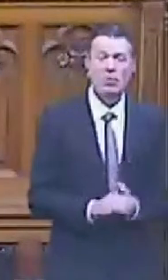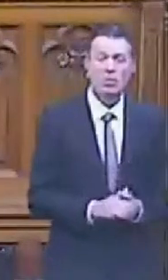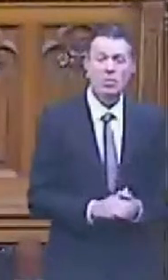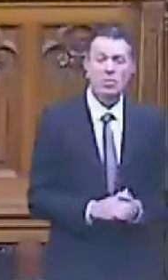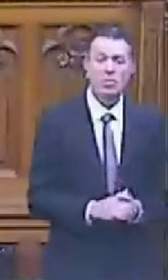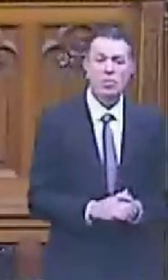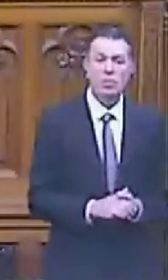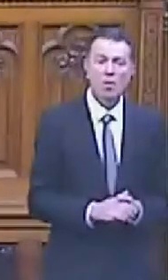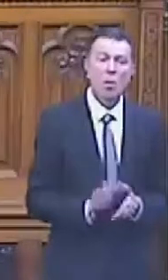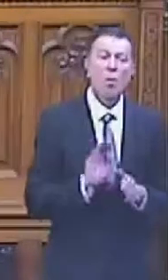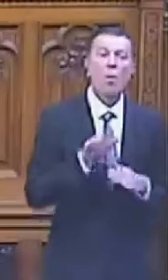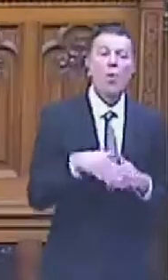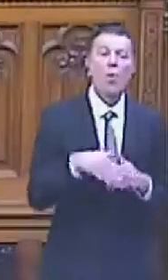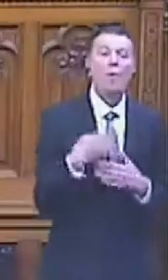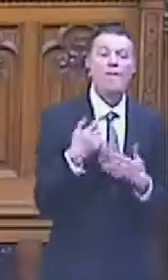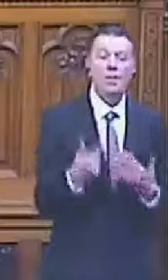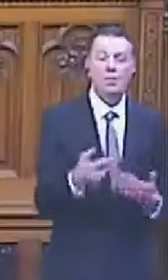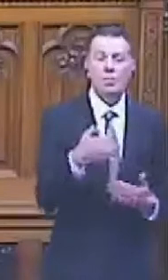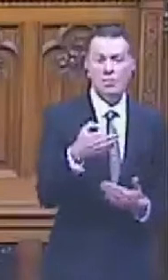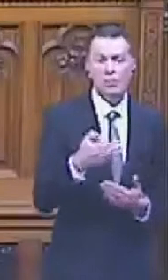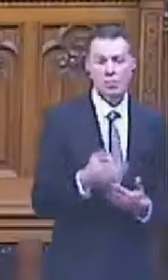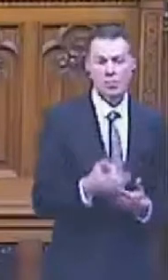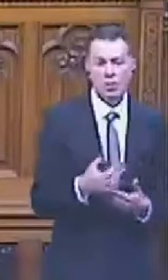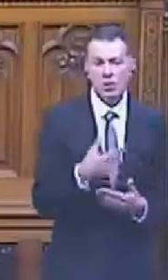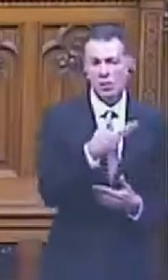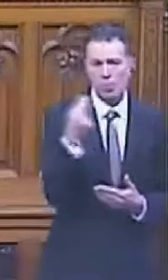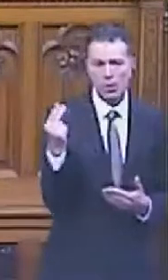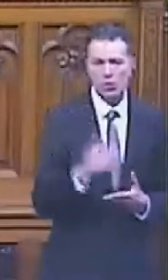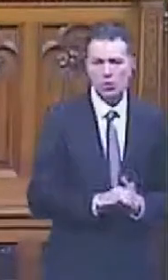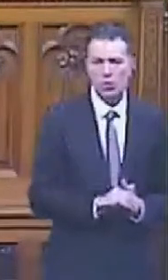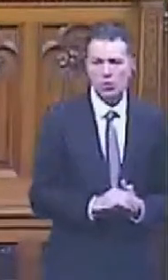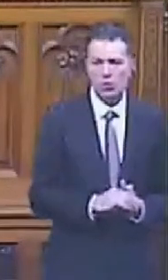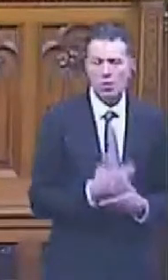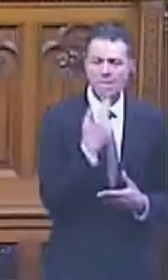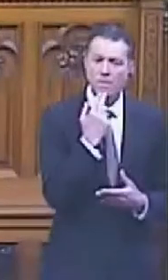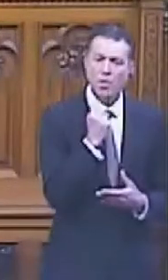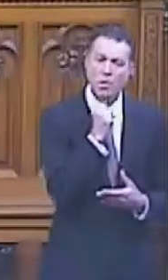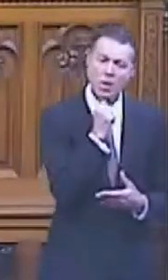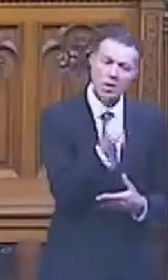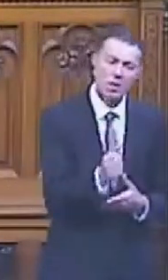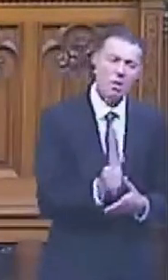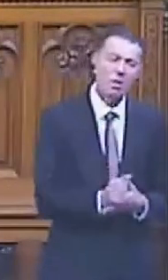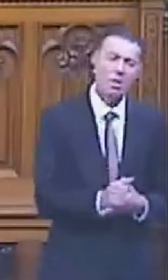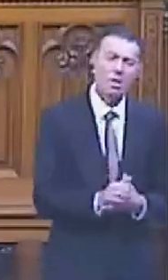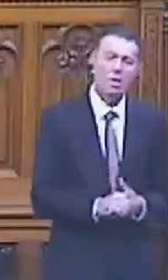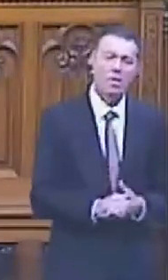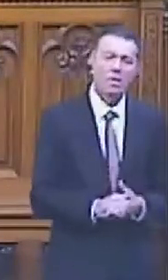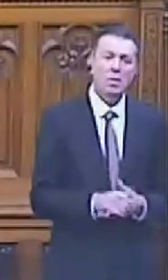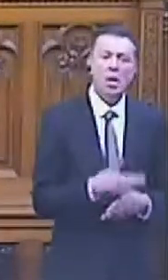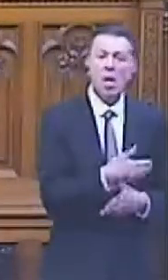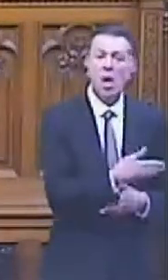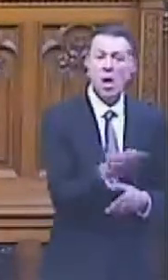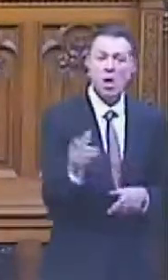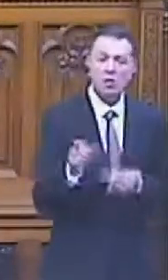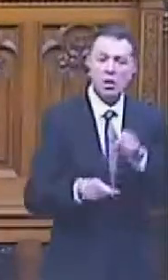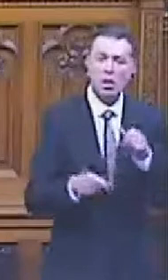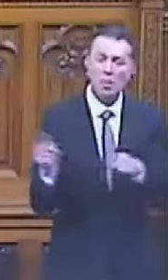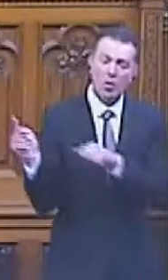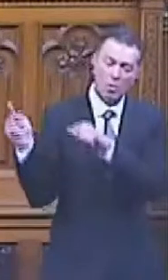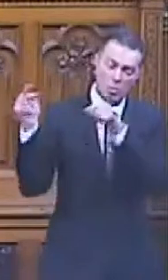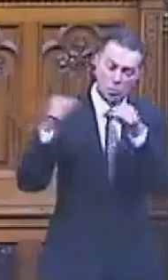Weitem höher ausfallen, weil die Menschen wollen nicht, dass Menschen aus dem Ausland nach